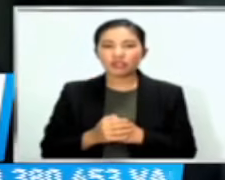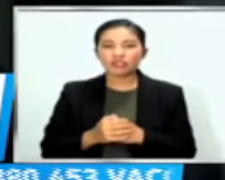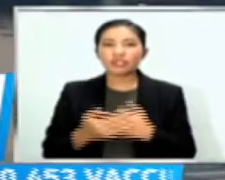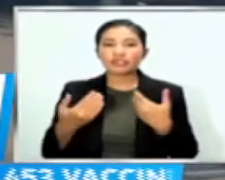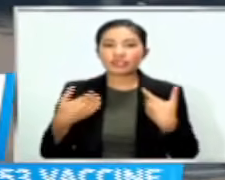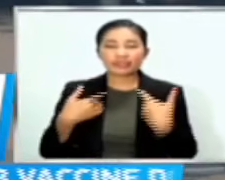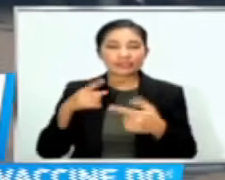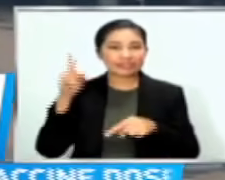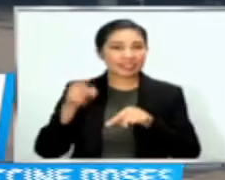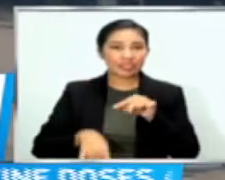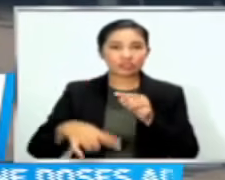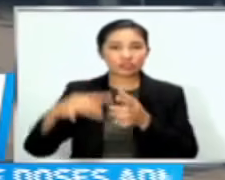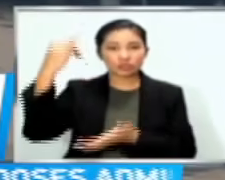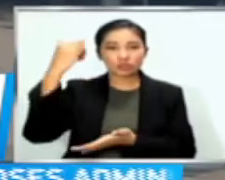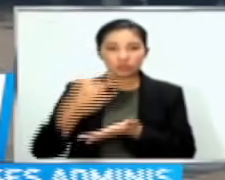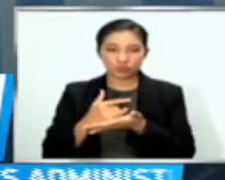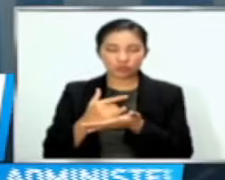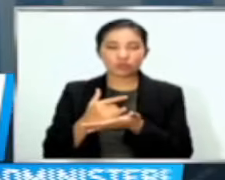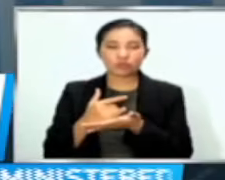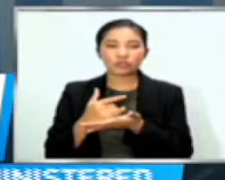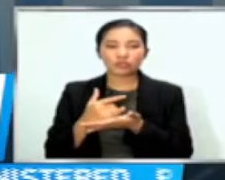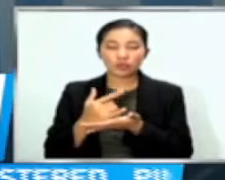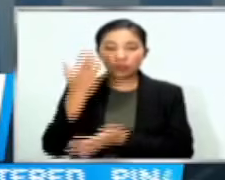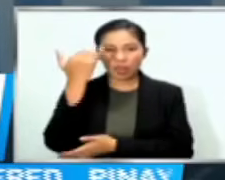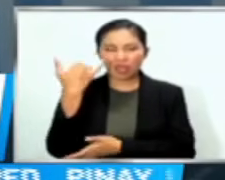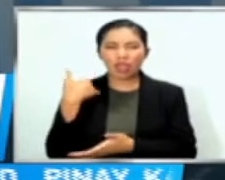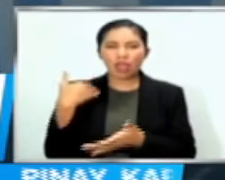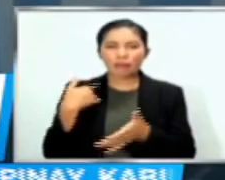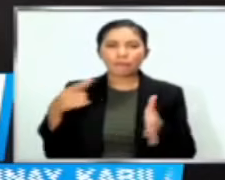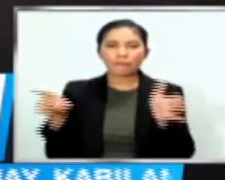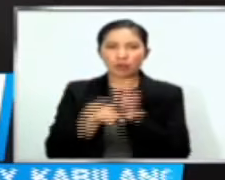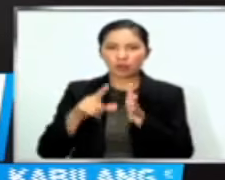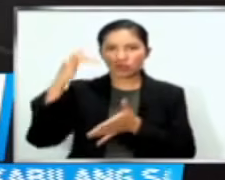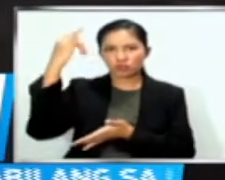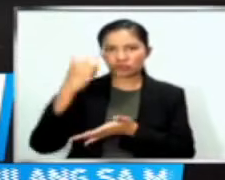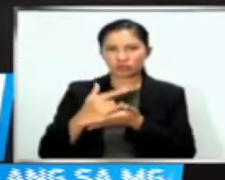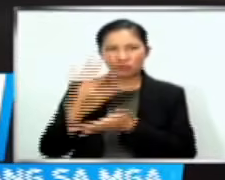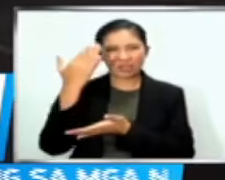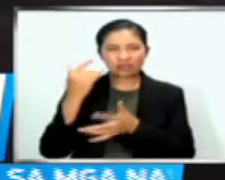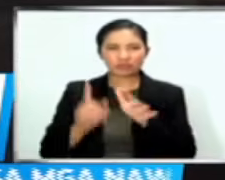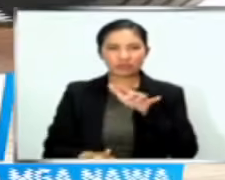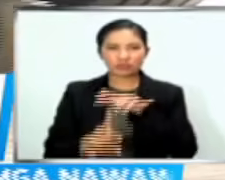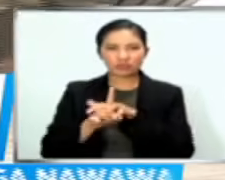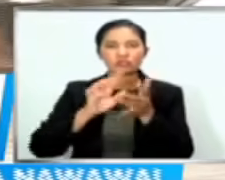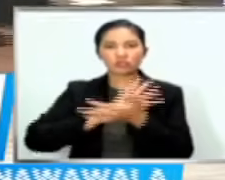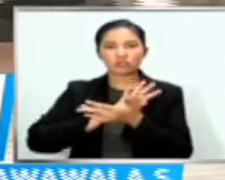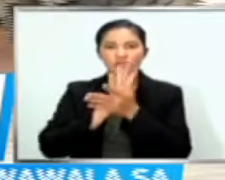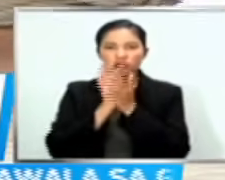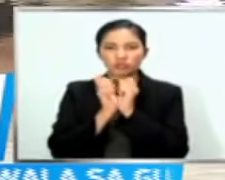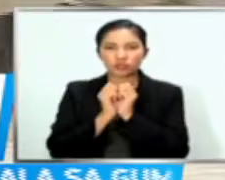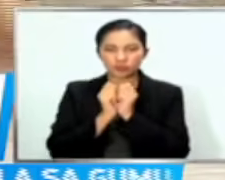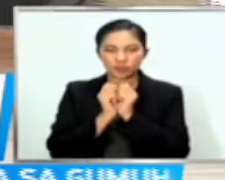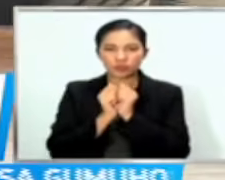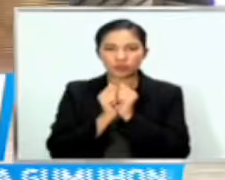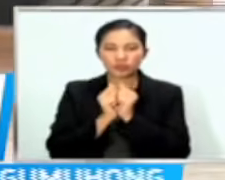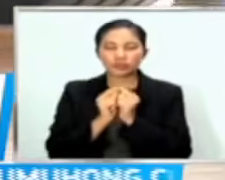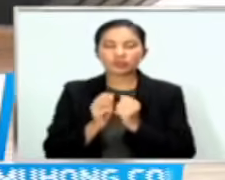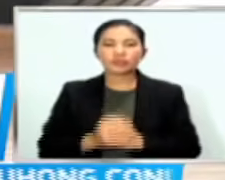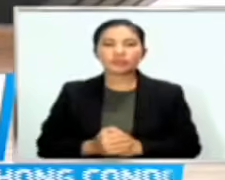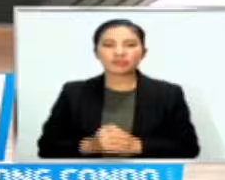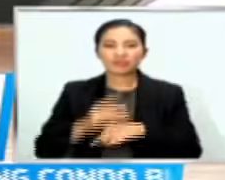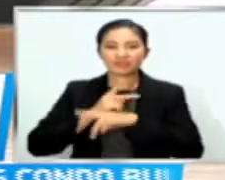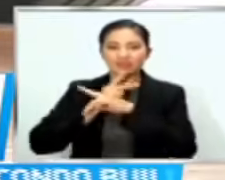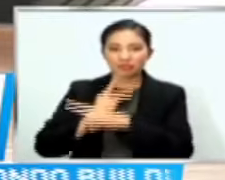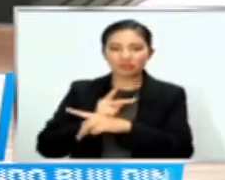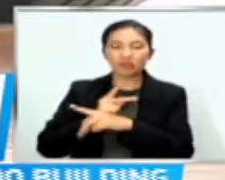travel restrictions hanggang June 30 bilang pag-iingat sa bagong variant ng COVID-19. Nilinaw na ng IATF na hindi